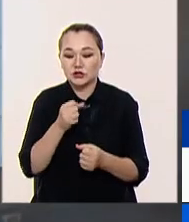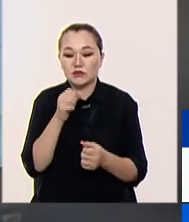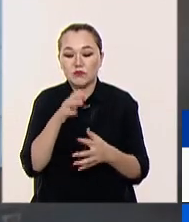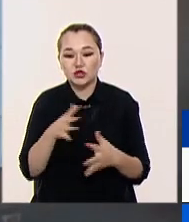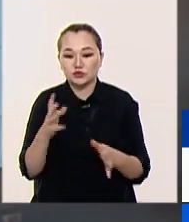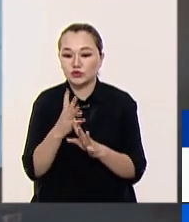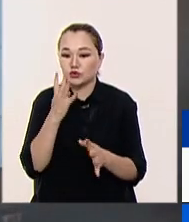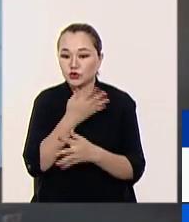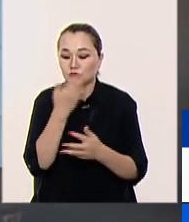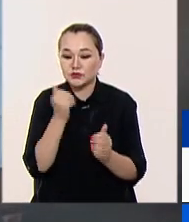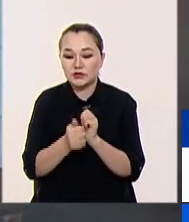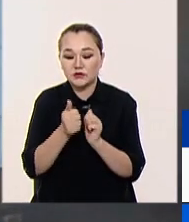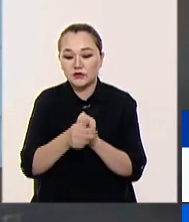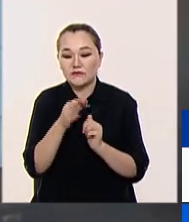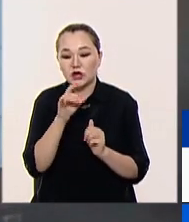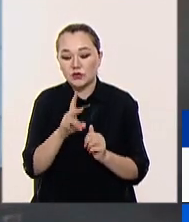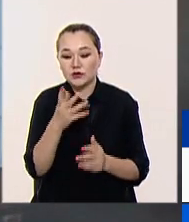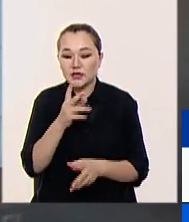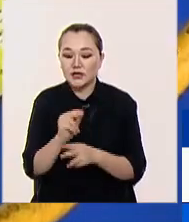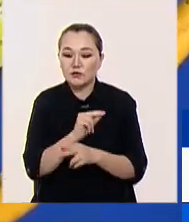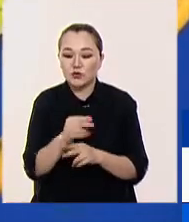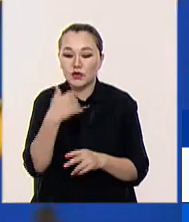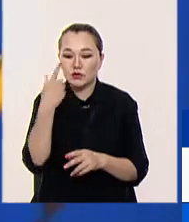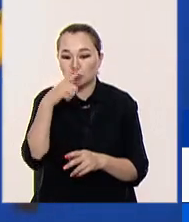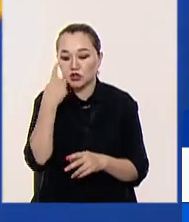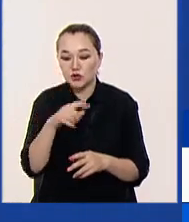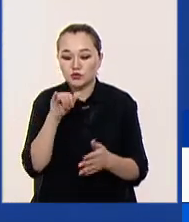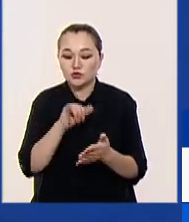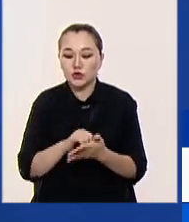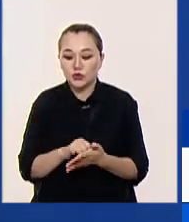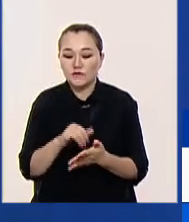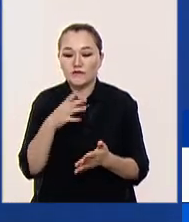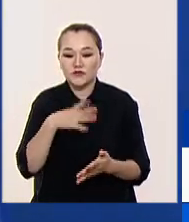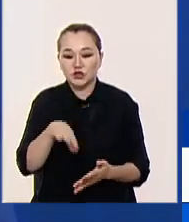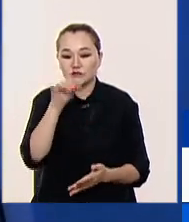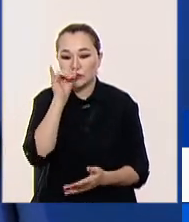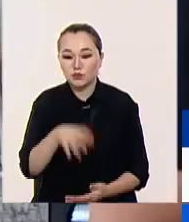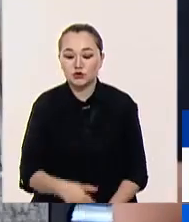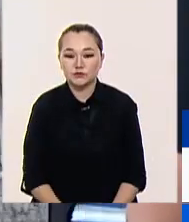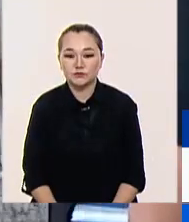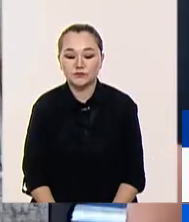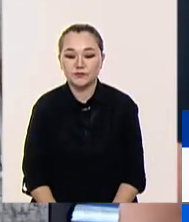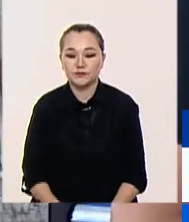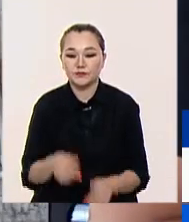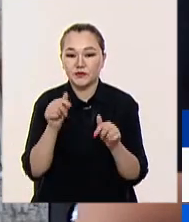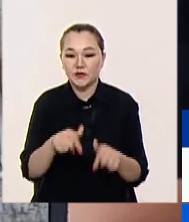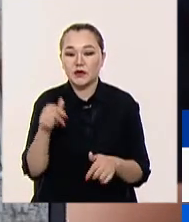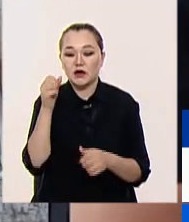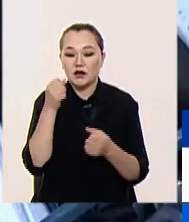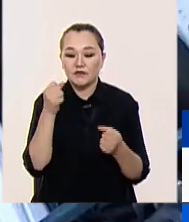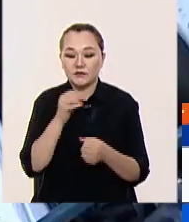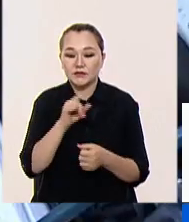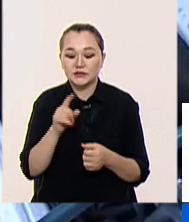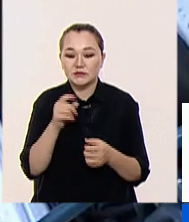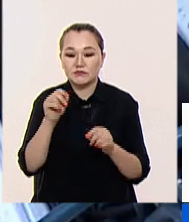Чаще приезжают заменить фреон, но и за ремонтом, когда от жары установка не выдерживает. К нам приезжали автомобиль из